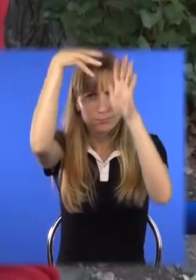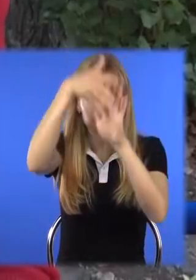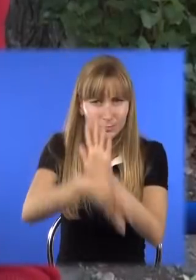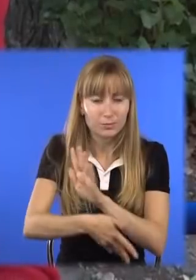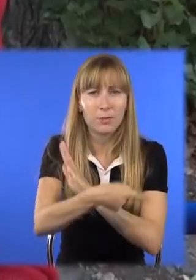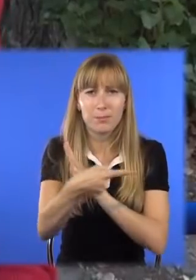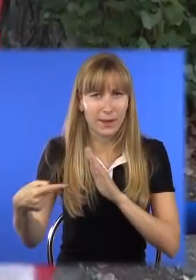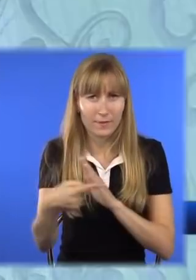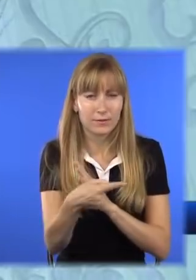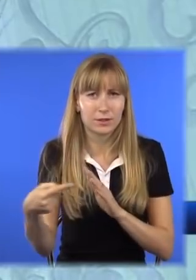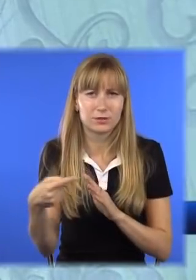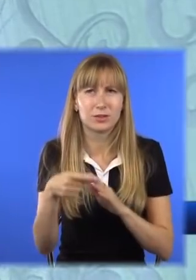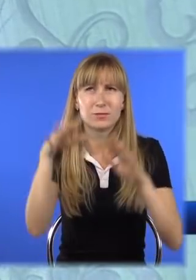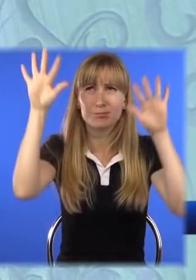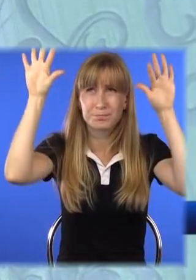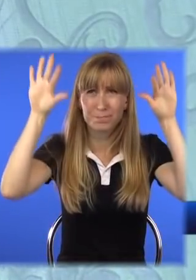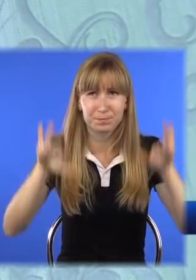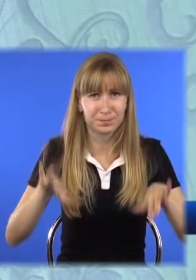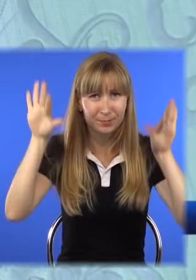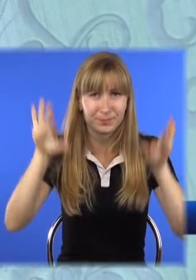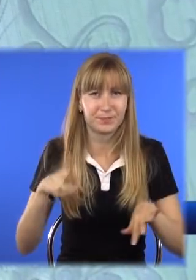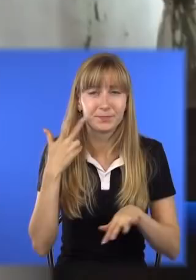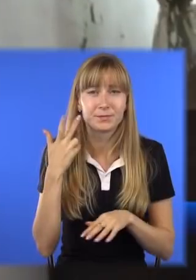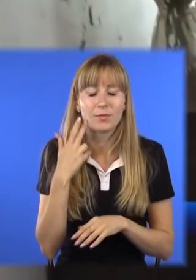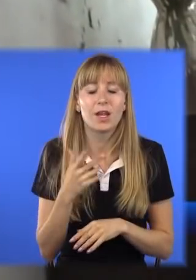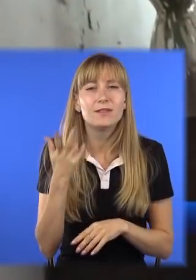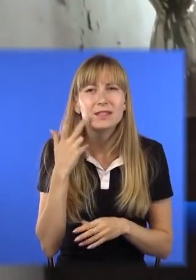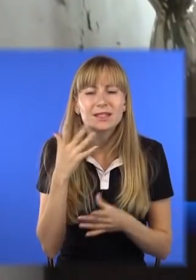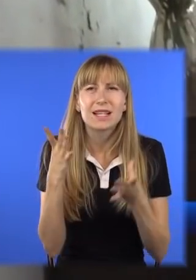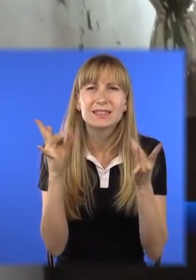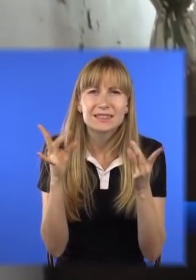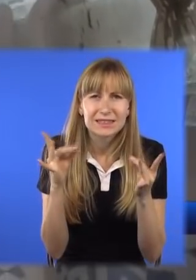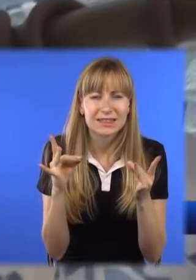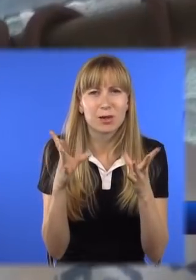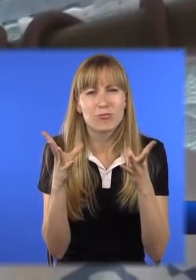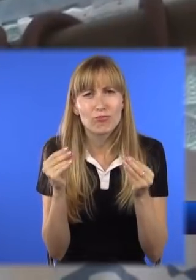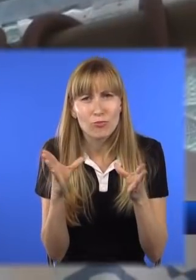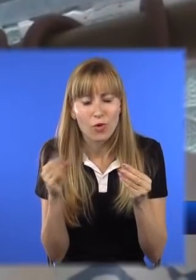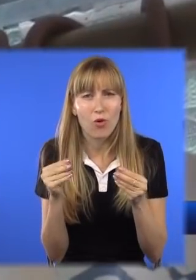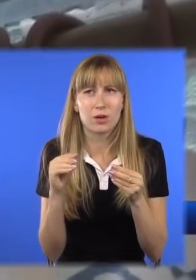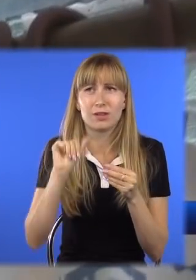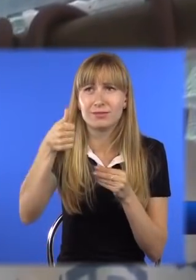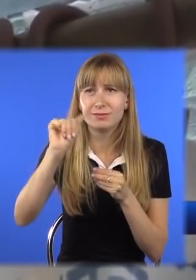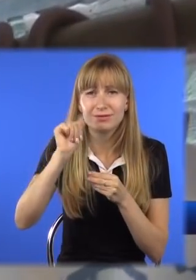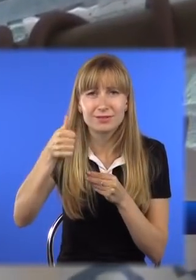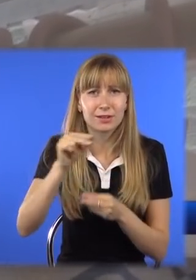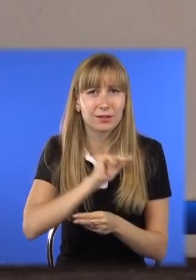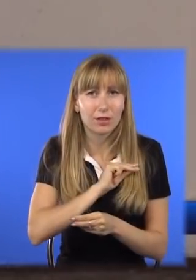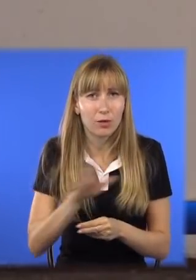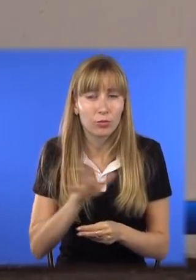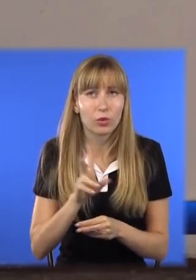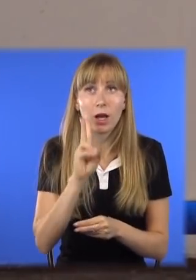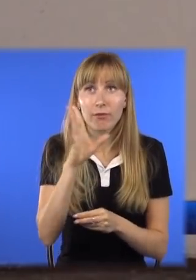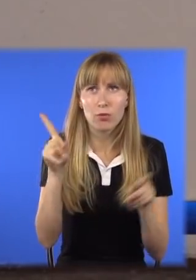всю побілку. Постійна волога, миски з водою, а вимикачі не працюють. У квартирі наче на вулиці під дощем,